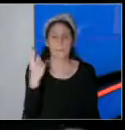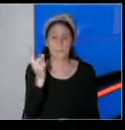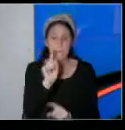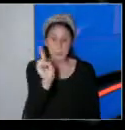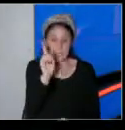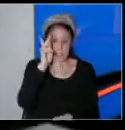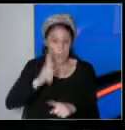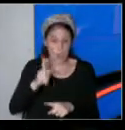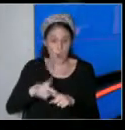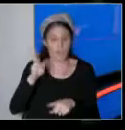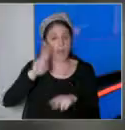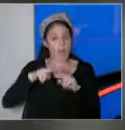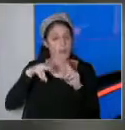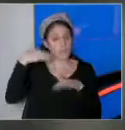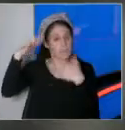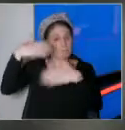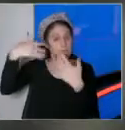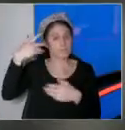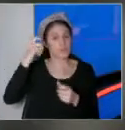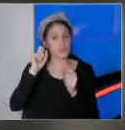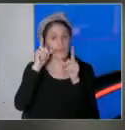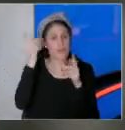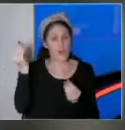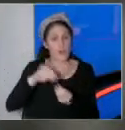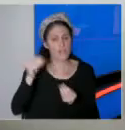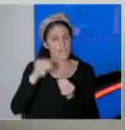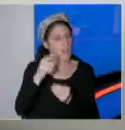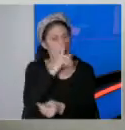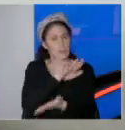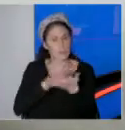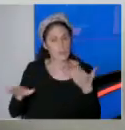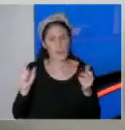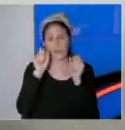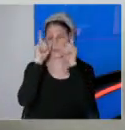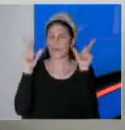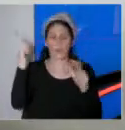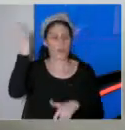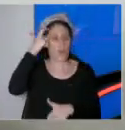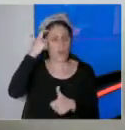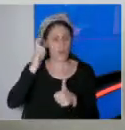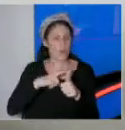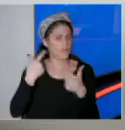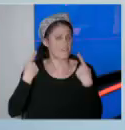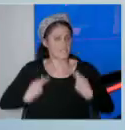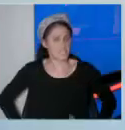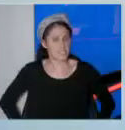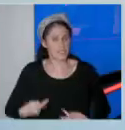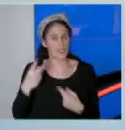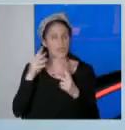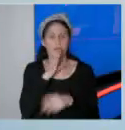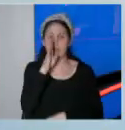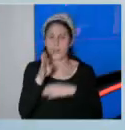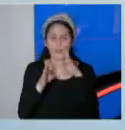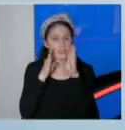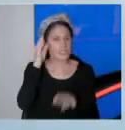הם נושאים אחר כך בהמשך תופעות לוואי לא פשוטות, תופעות נוירולוגיות ופיזיות ובעיות של